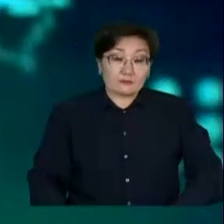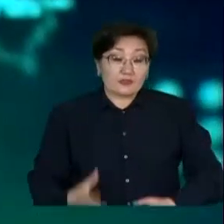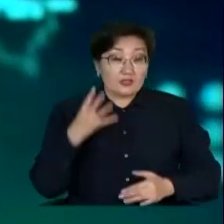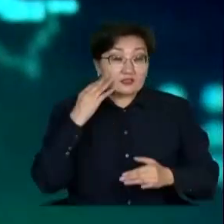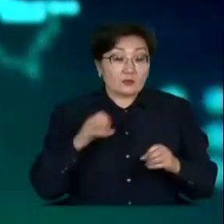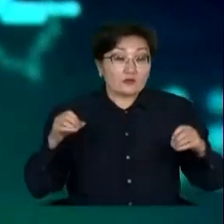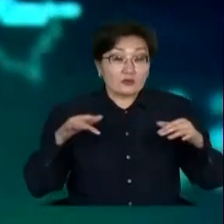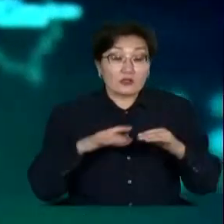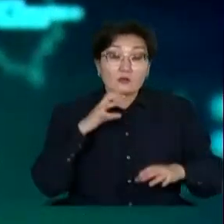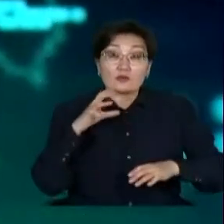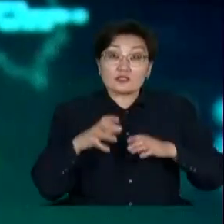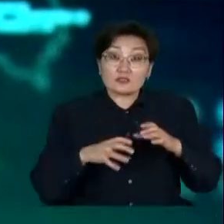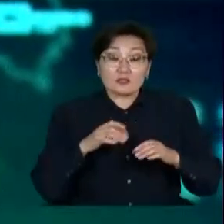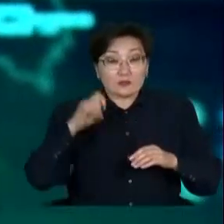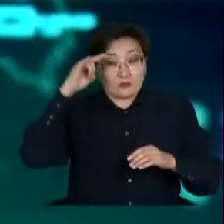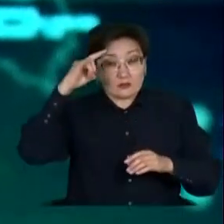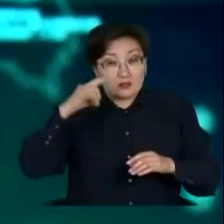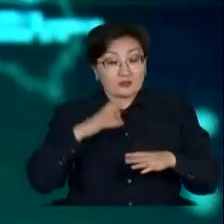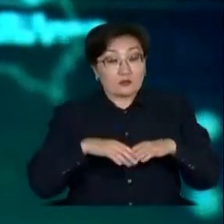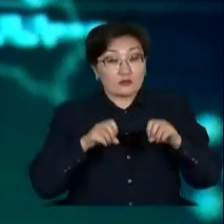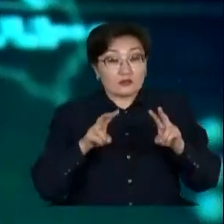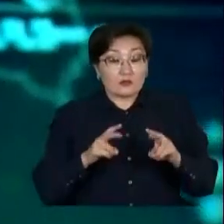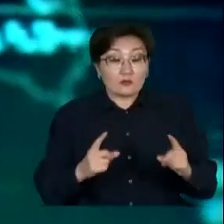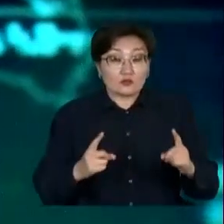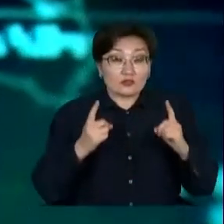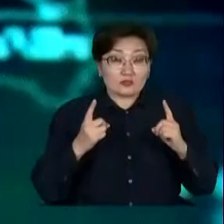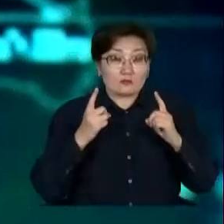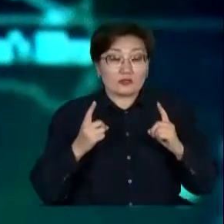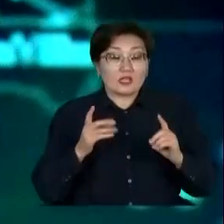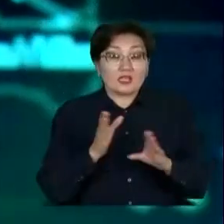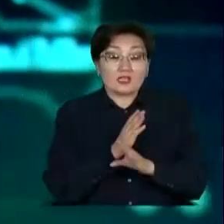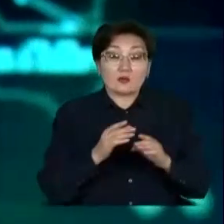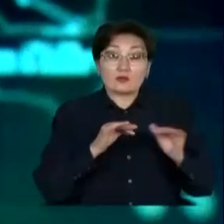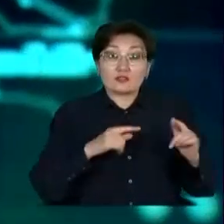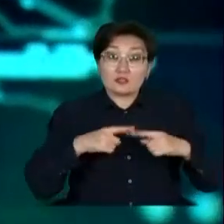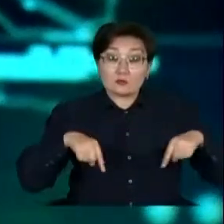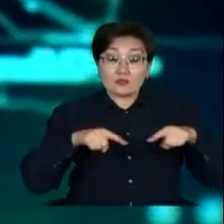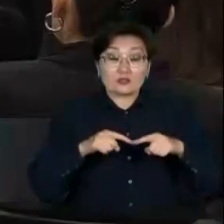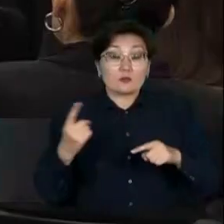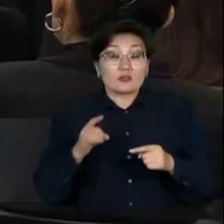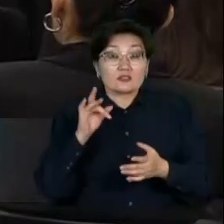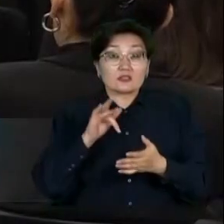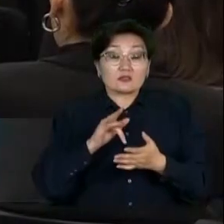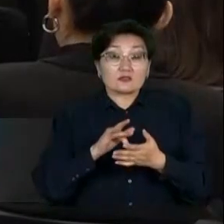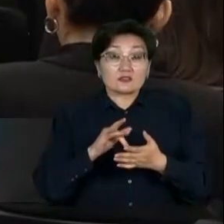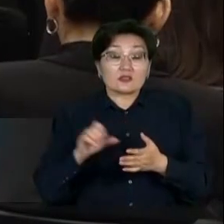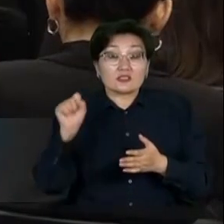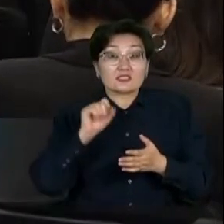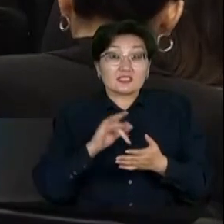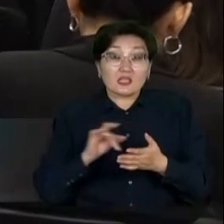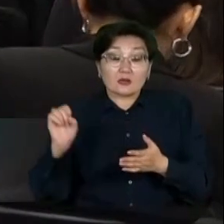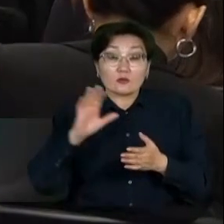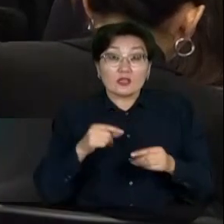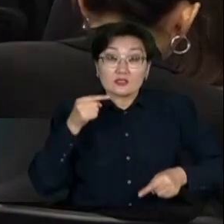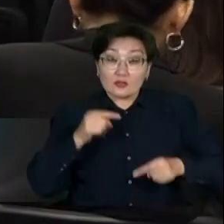В Алматы собрались международные и отечественные специалисты крупнейших эко-компаний. Это первая в Центральной Азии дискуссионная